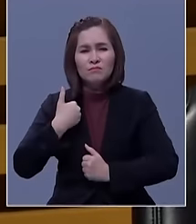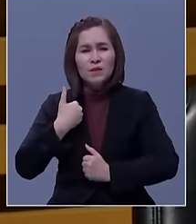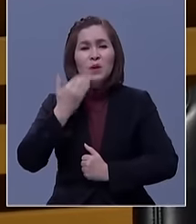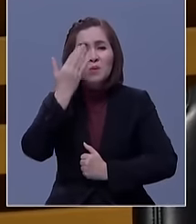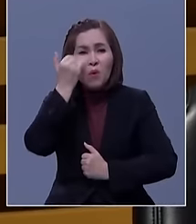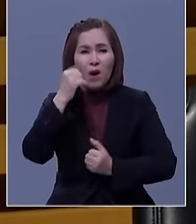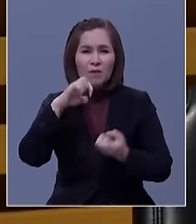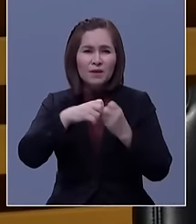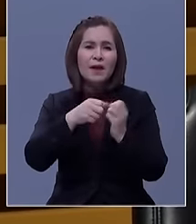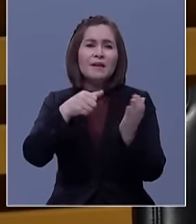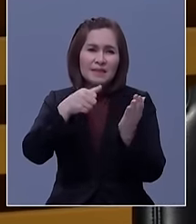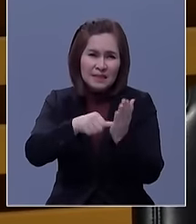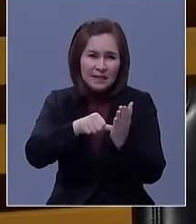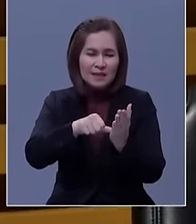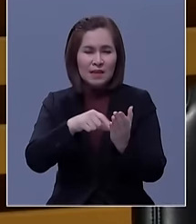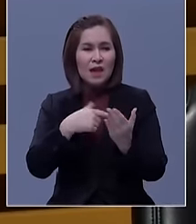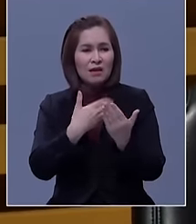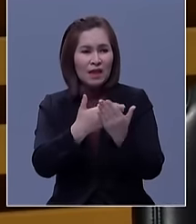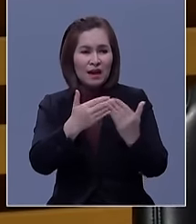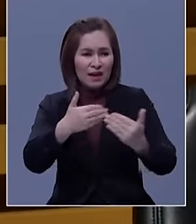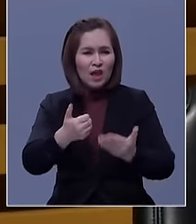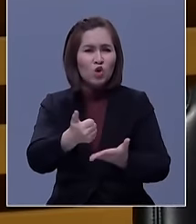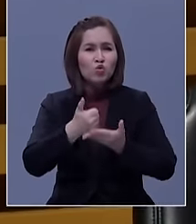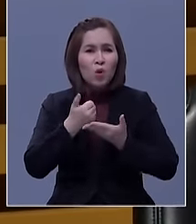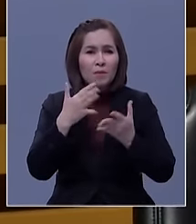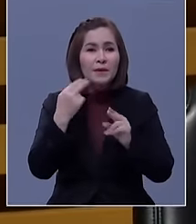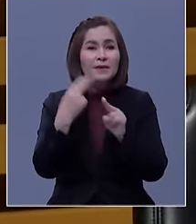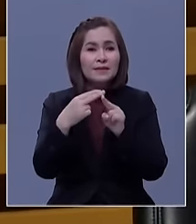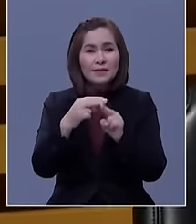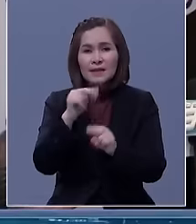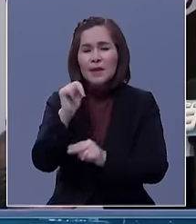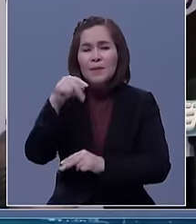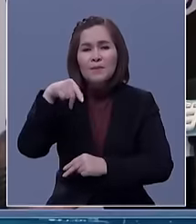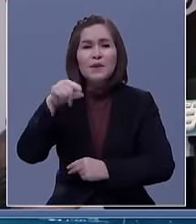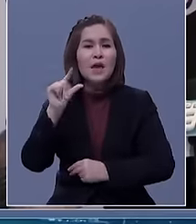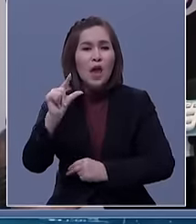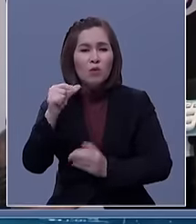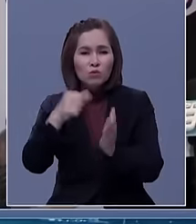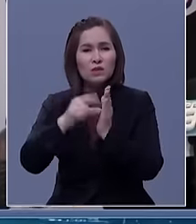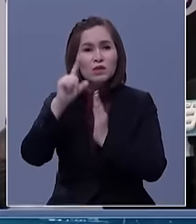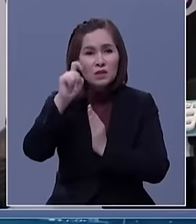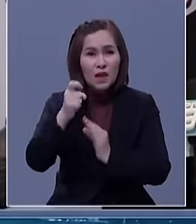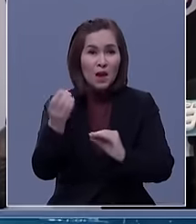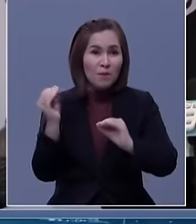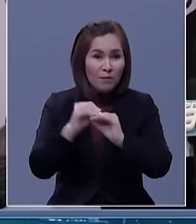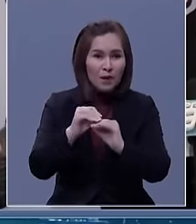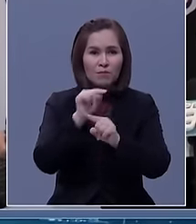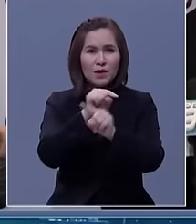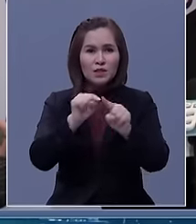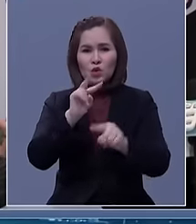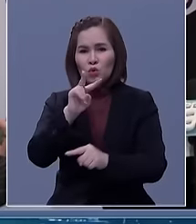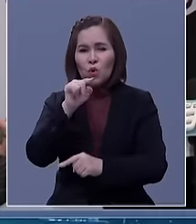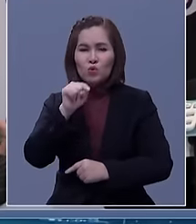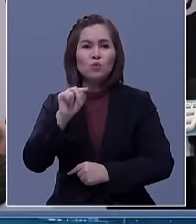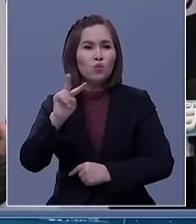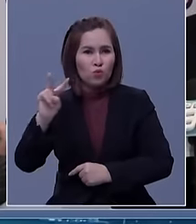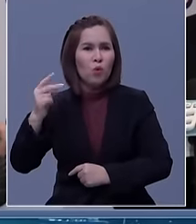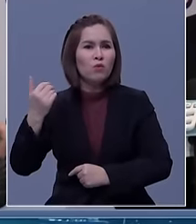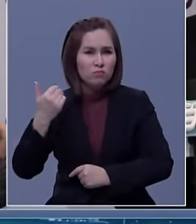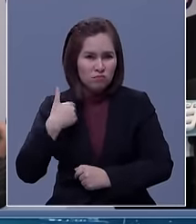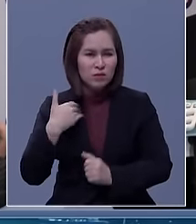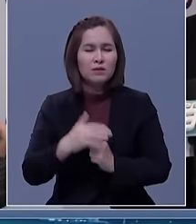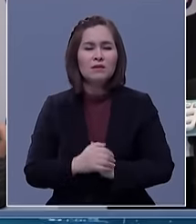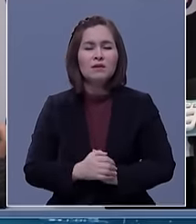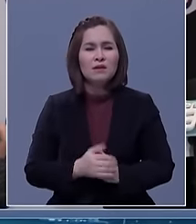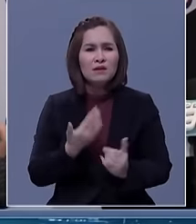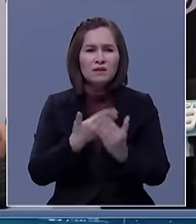ให้หนี้ที่ไม่ก่อให้เกิดรายได้หรือว่า nplเพิ่มขึ้นมาอยู่ที่ 2.22 perของสินเชื่อรวมหรือคิดเป็น